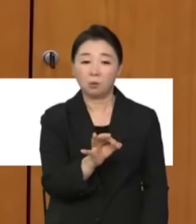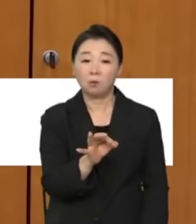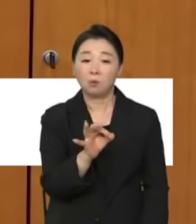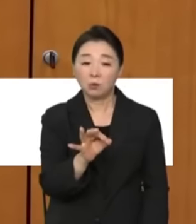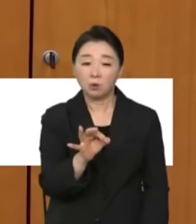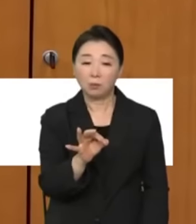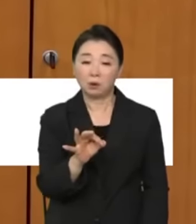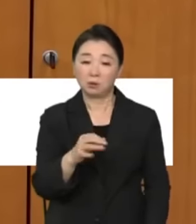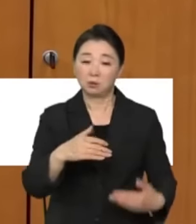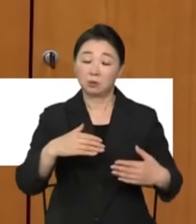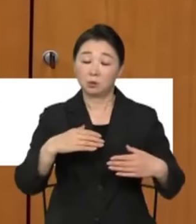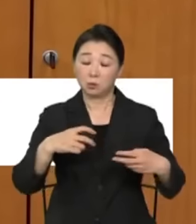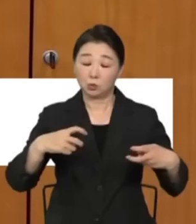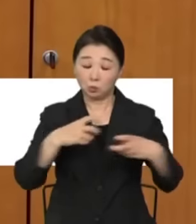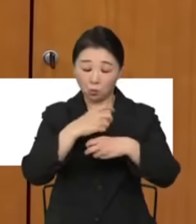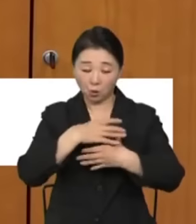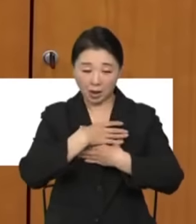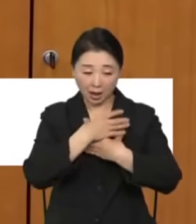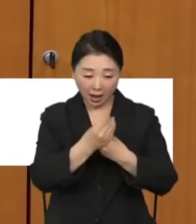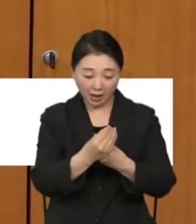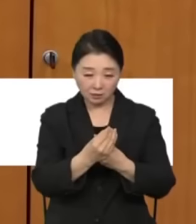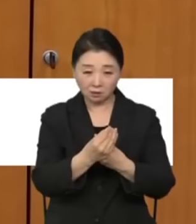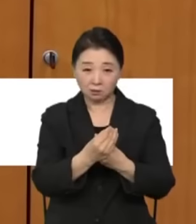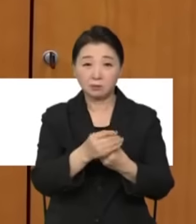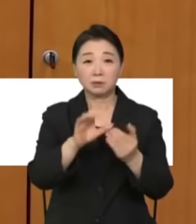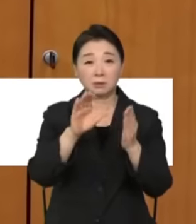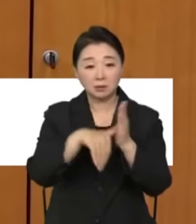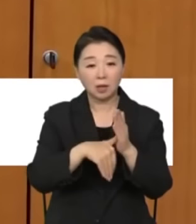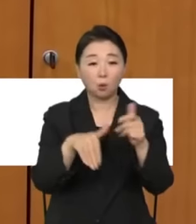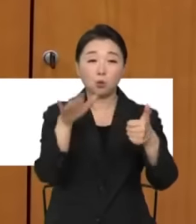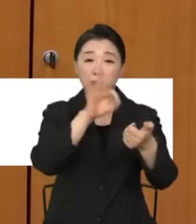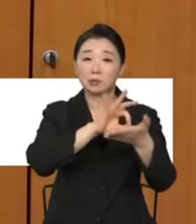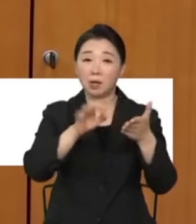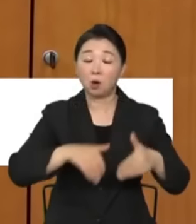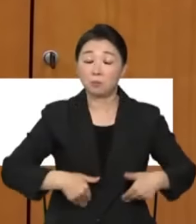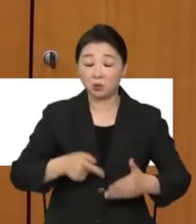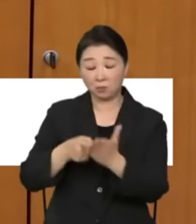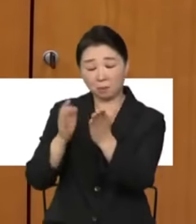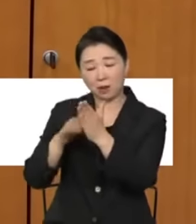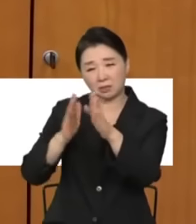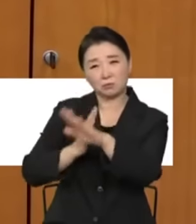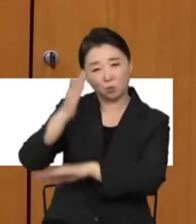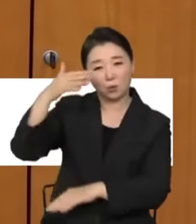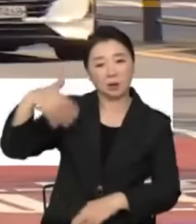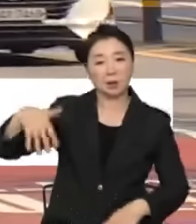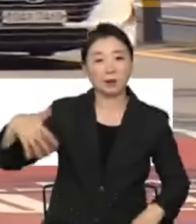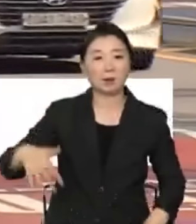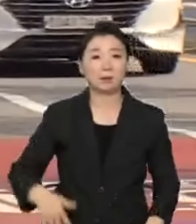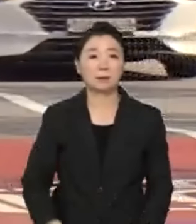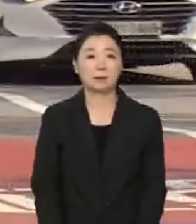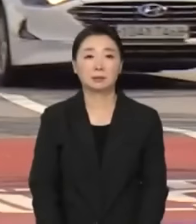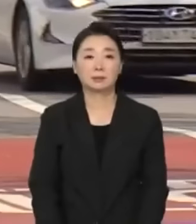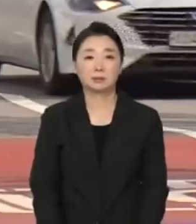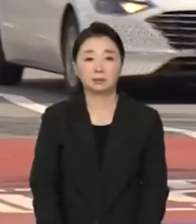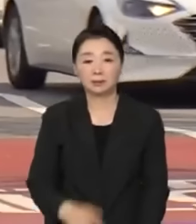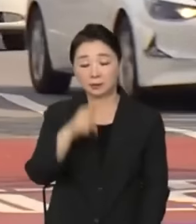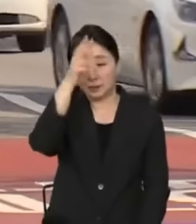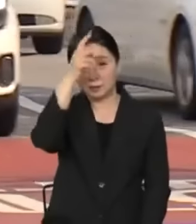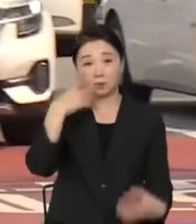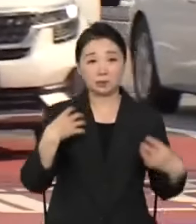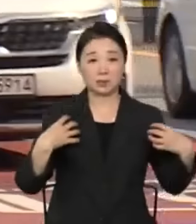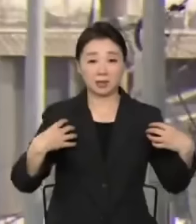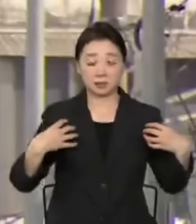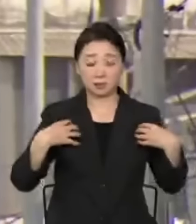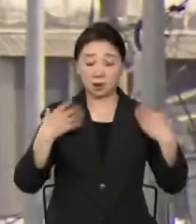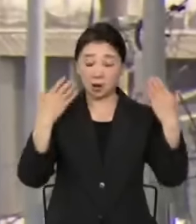도로교통안전 확충에 사용하자 이렇게 제가 이제 대표 입법 발의를 했는데 아직 통과가 되고 있지 않아서. 경찰청은